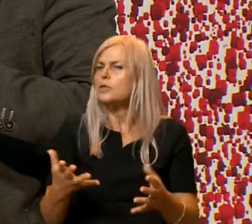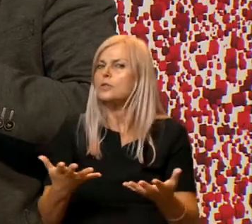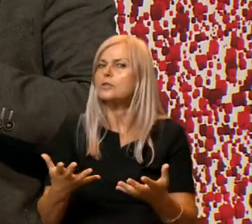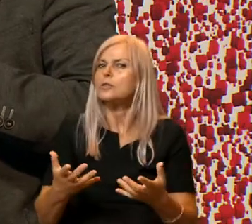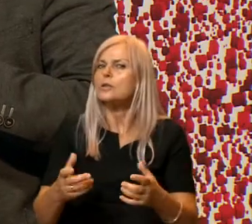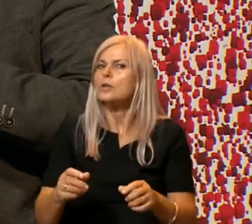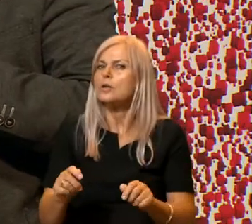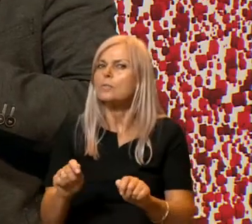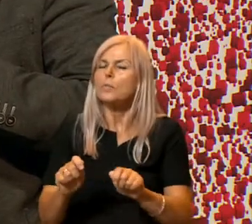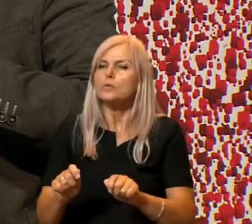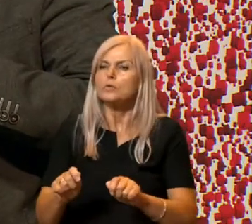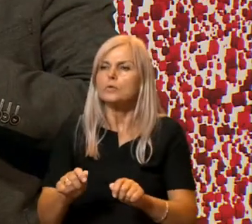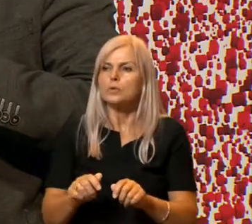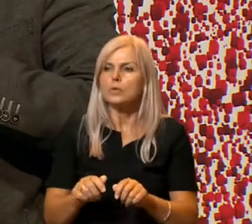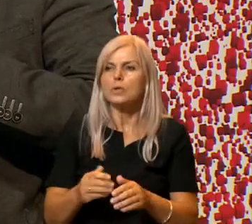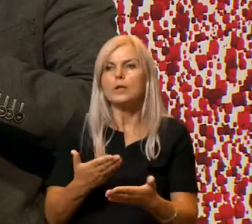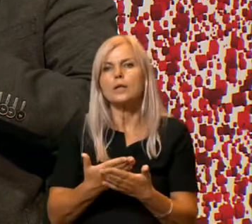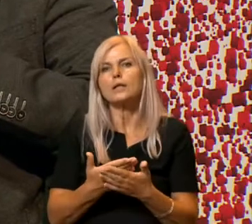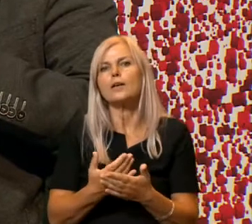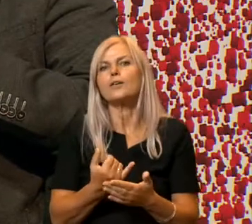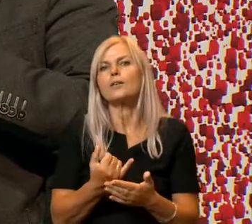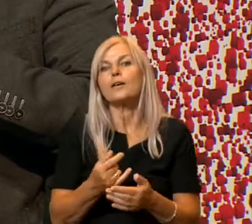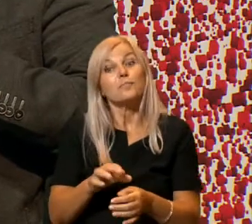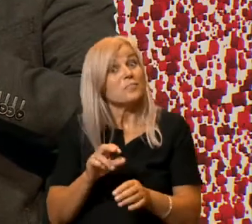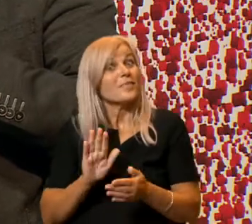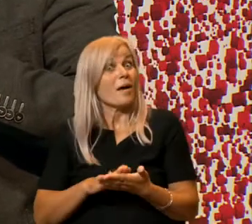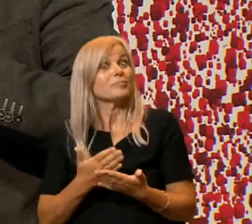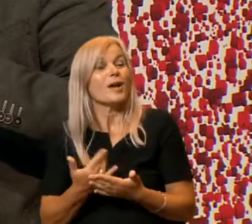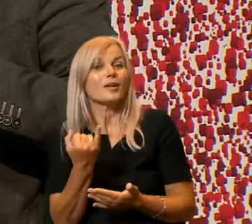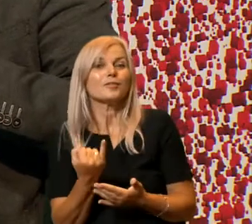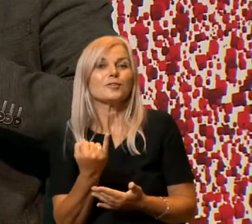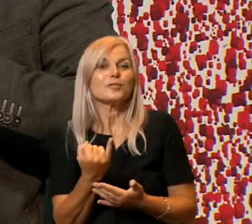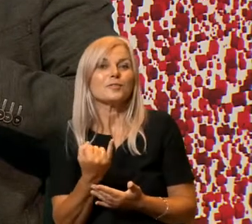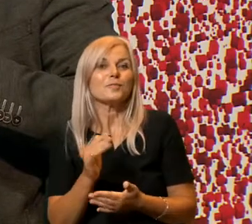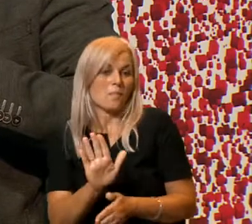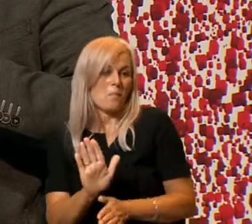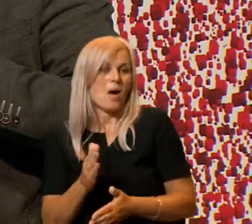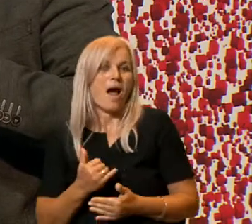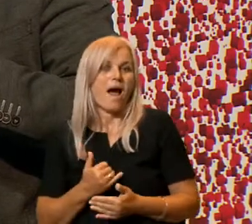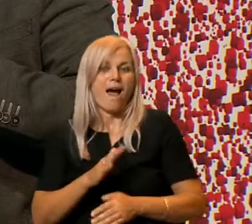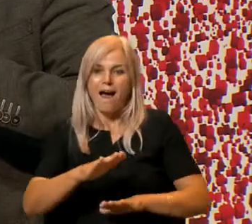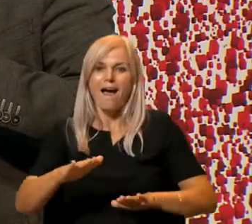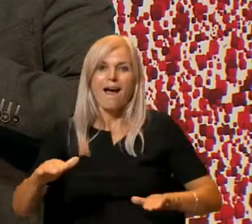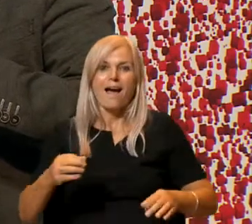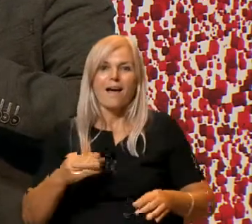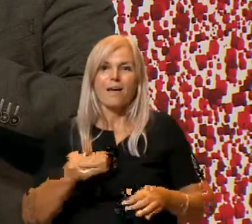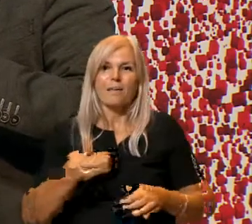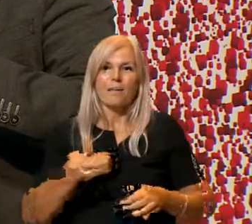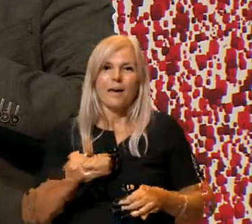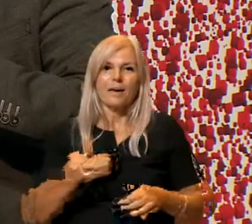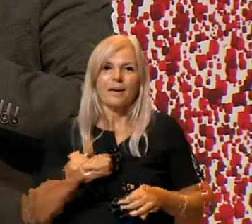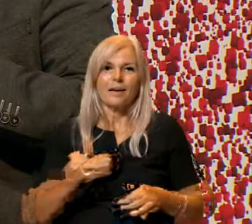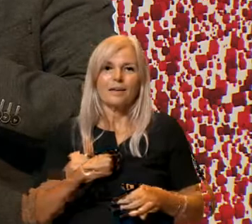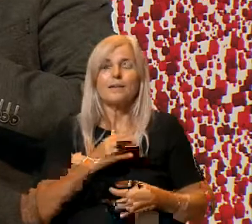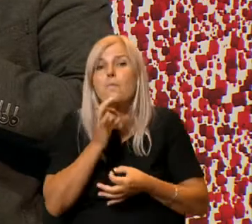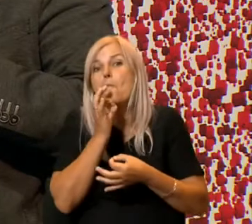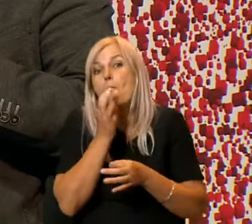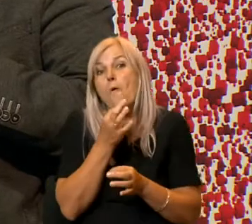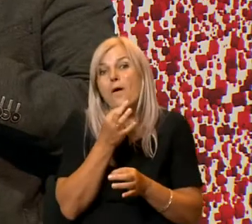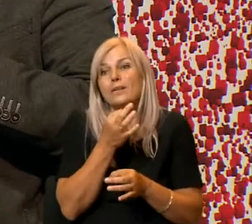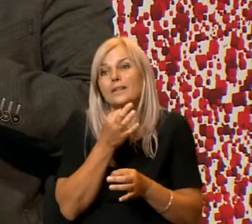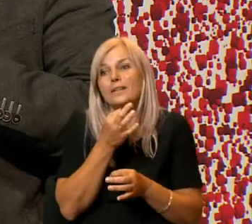wytworzyć? A zatem dzieci mają takie uczucie. Dziecko nie jest zbyt młode,